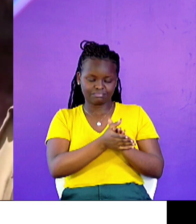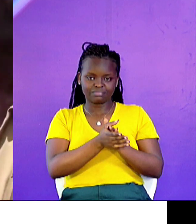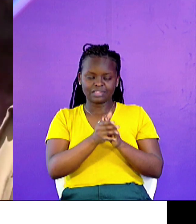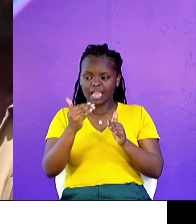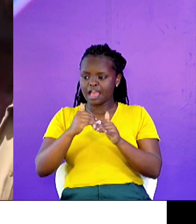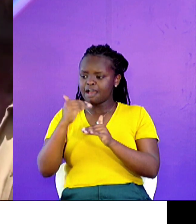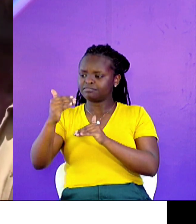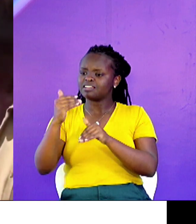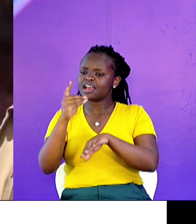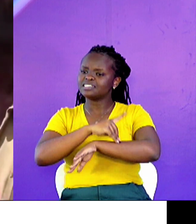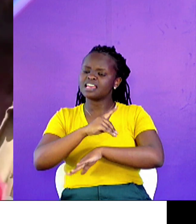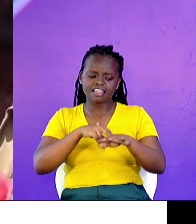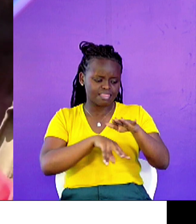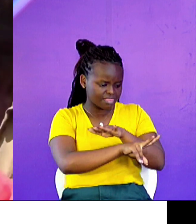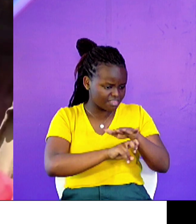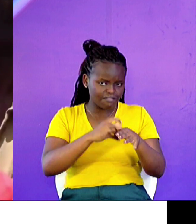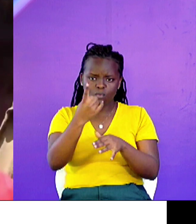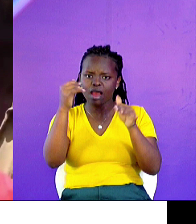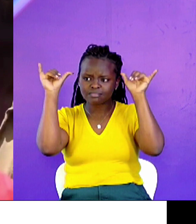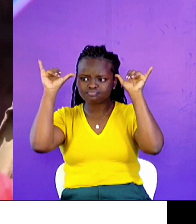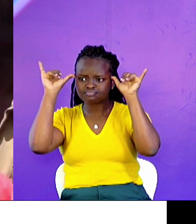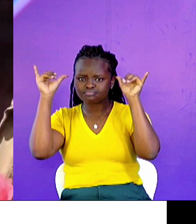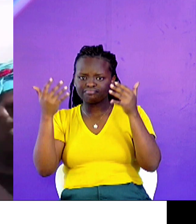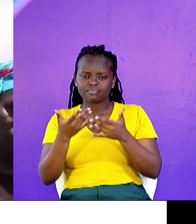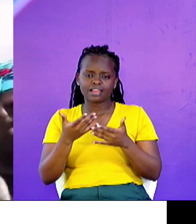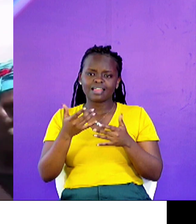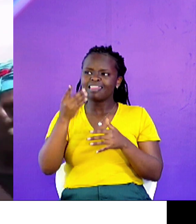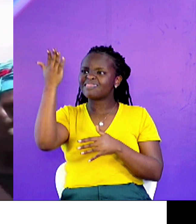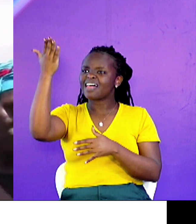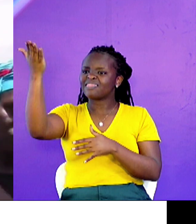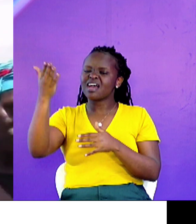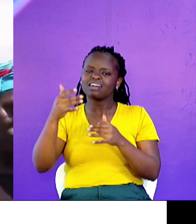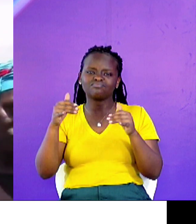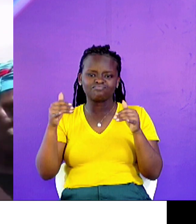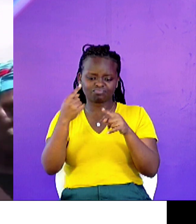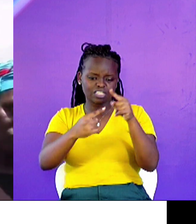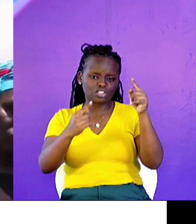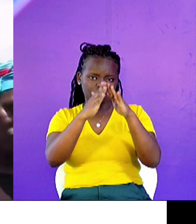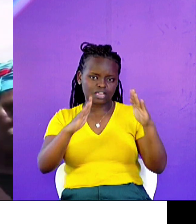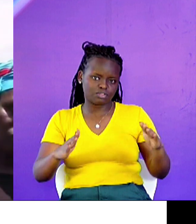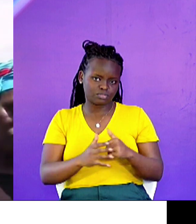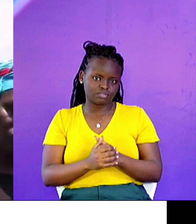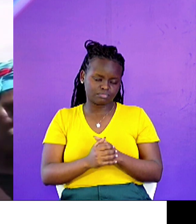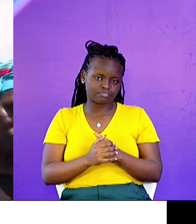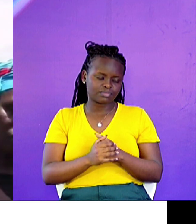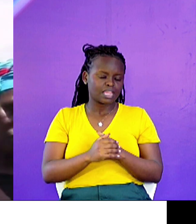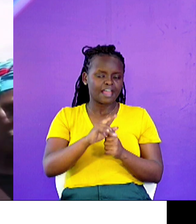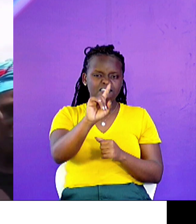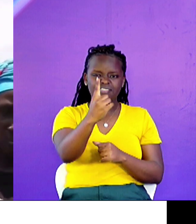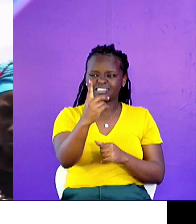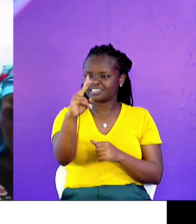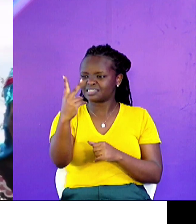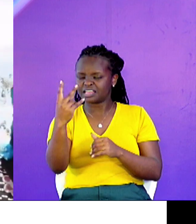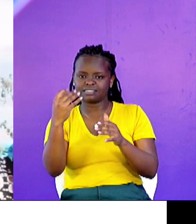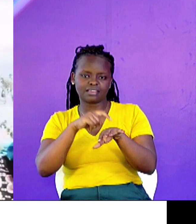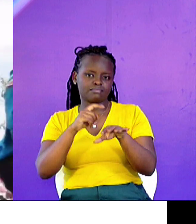kukaibiwa kadume kengine kalienda kuchikiwa huko pande ya Githinjiro. Imekuwa ikihappen si mara ya kwanza, si mara ya pili, si mara ya tatu. Venye